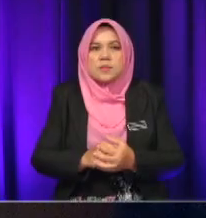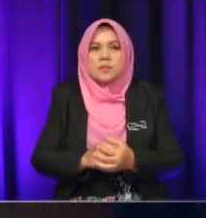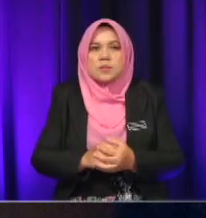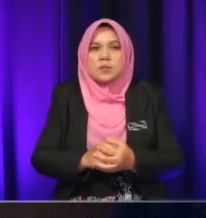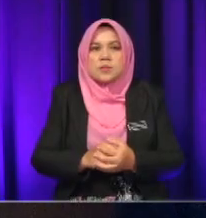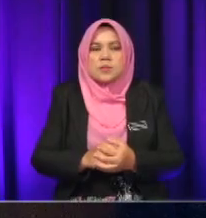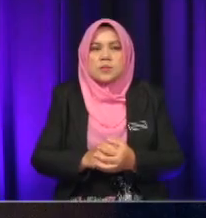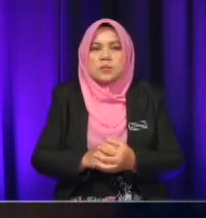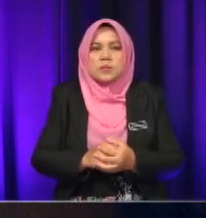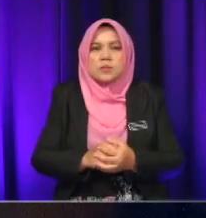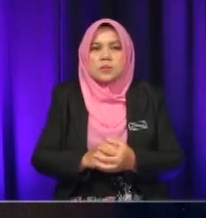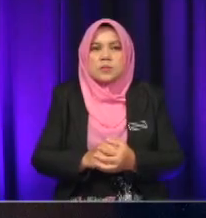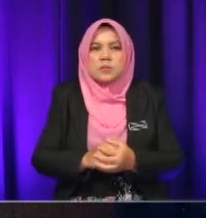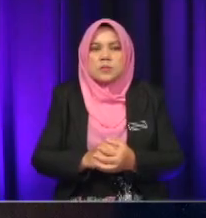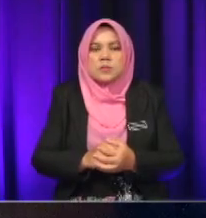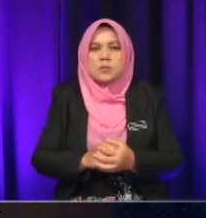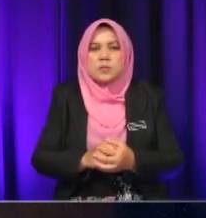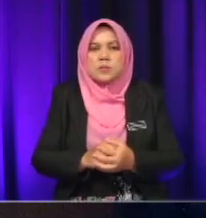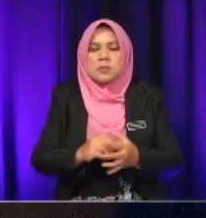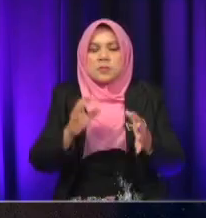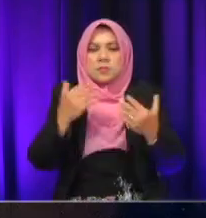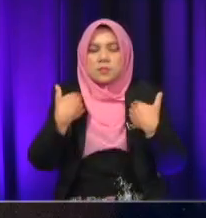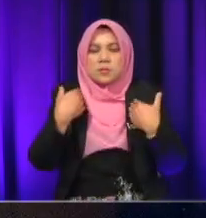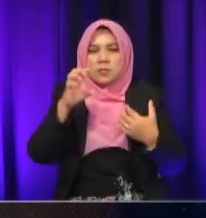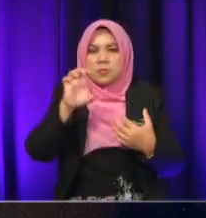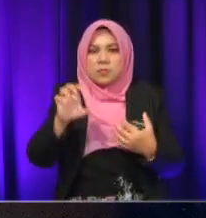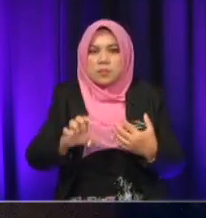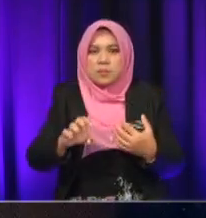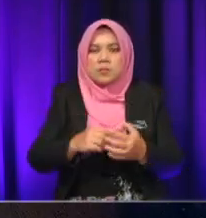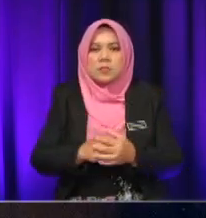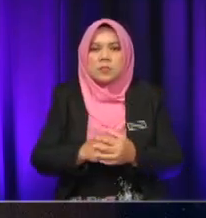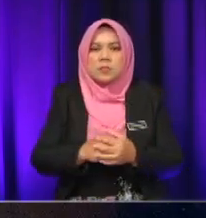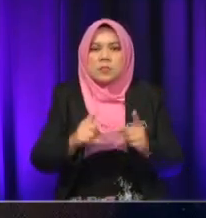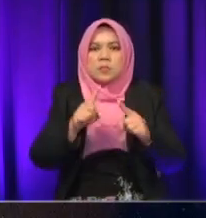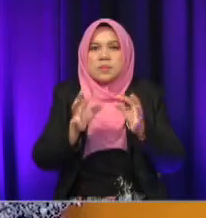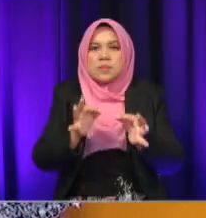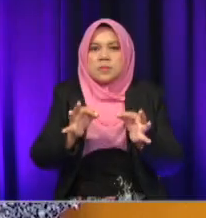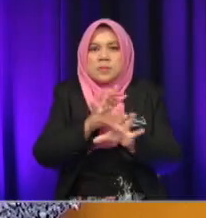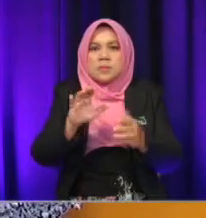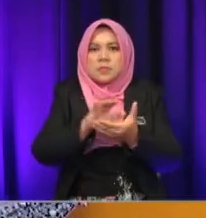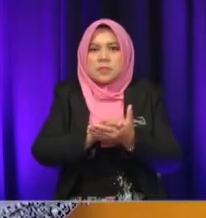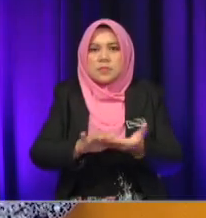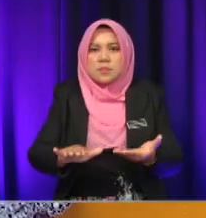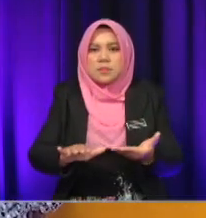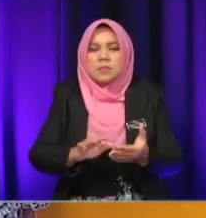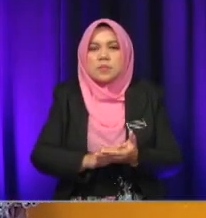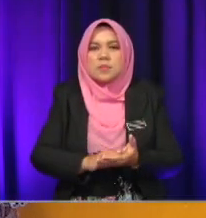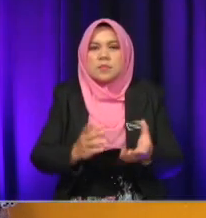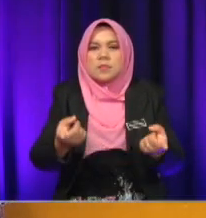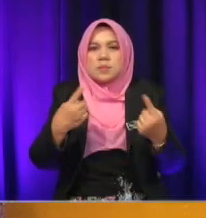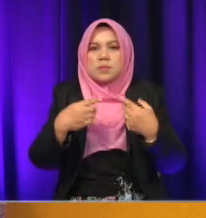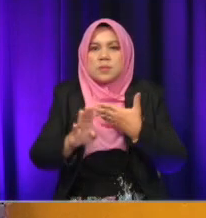Okey. Apa dia soalan dia cikgu? Ada reka bentuk elektrik di situ. Betul. Kalau tak selamat, mendatangkan bahaya